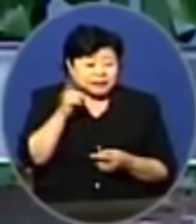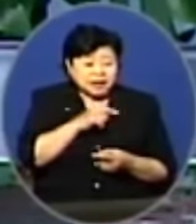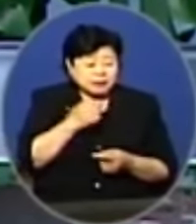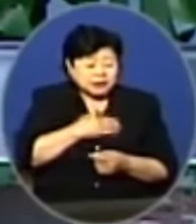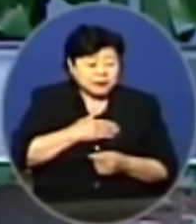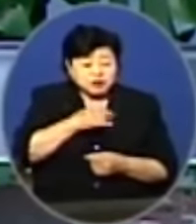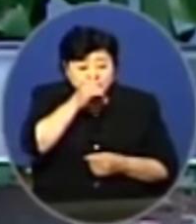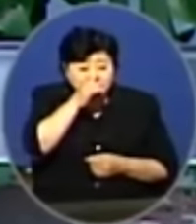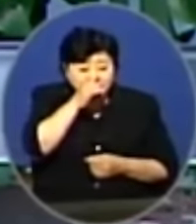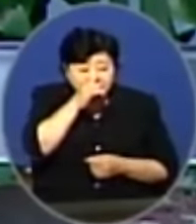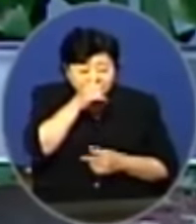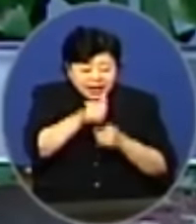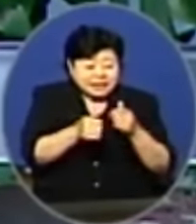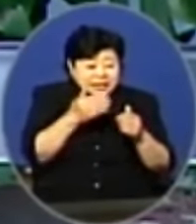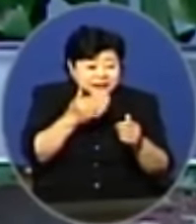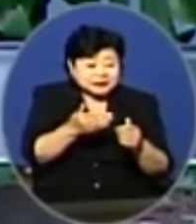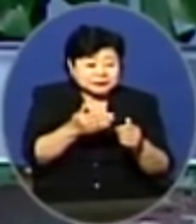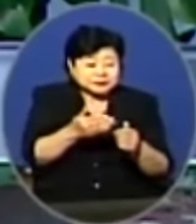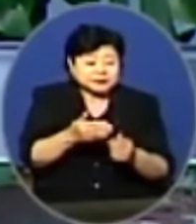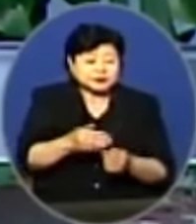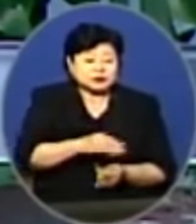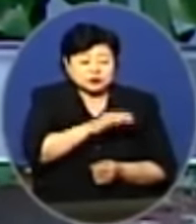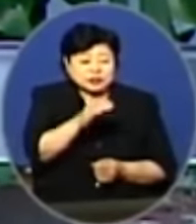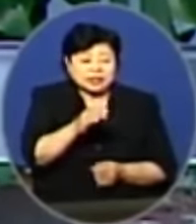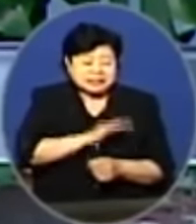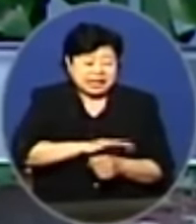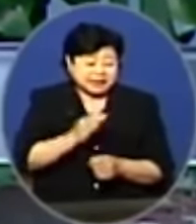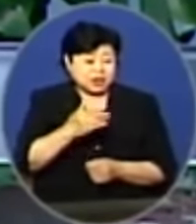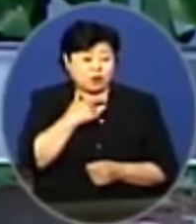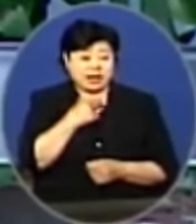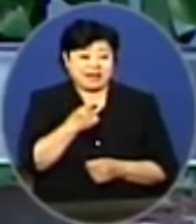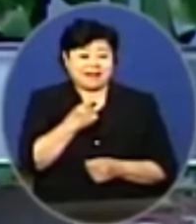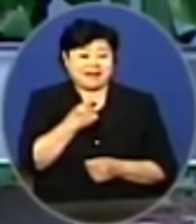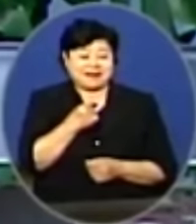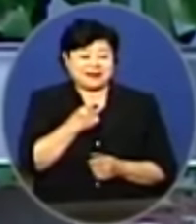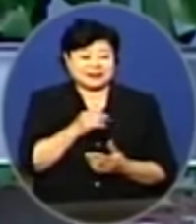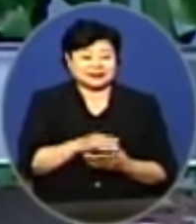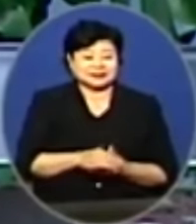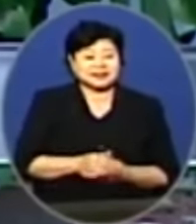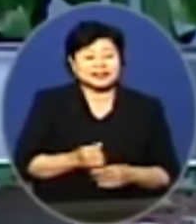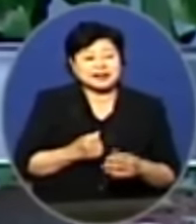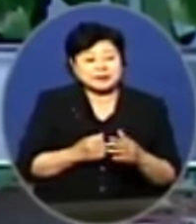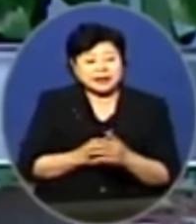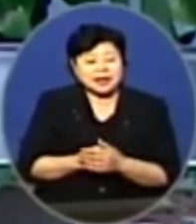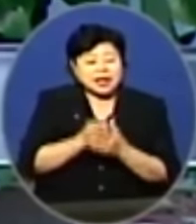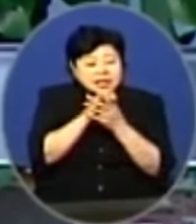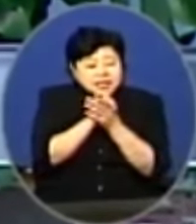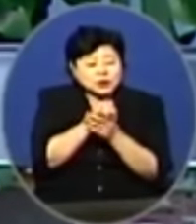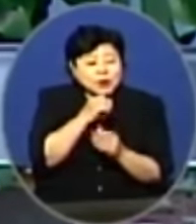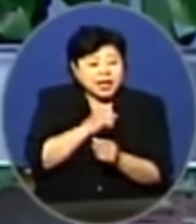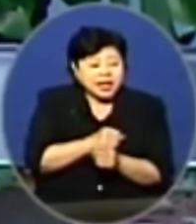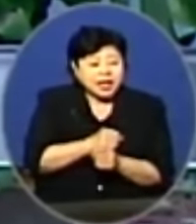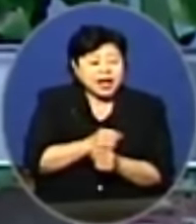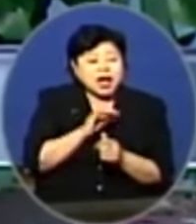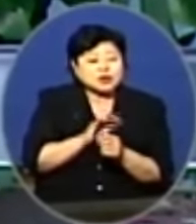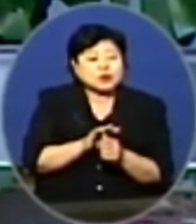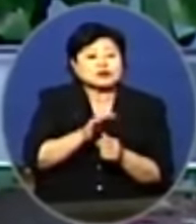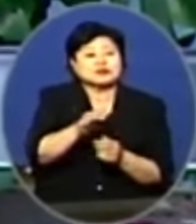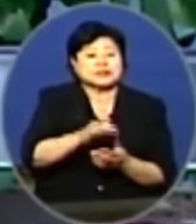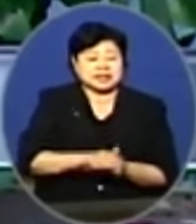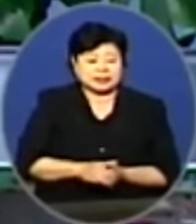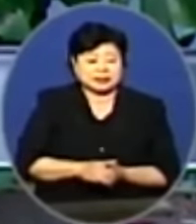감정을 품고 있지만 하나님은 어찌한지 우리가 잘 되기를 원하시는 것입니다. 그러므로 기도해야 도와줄 수